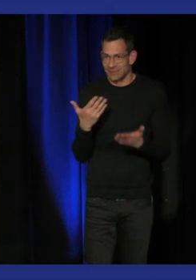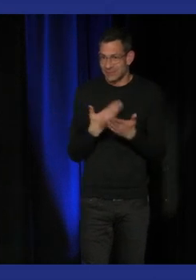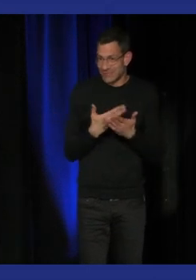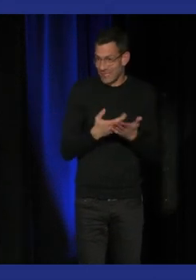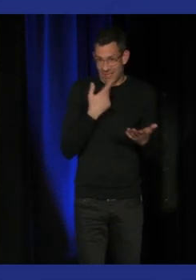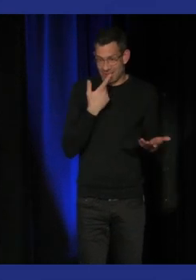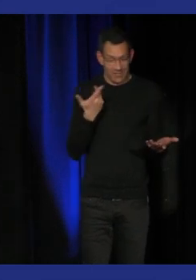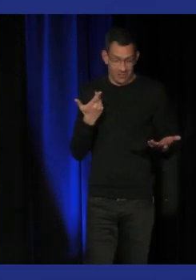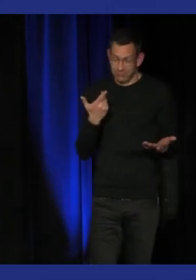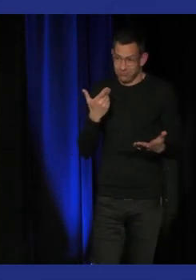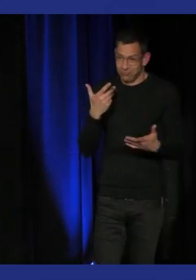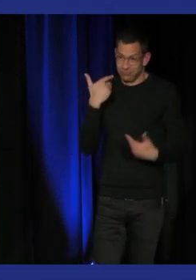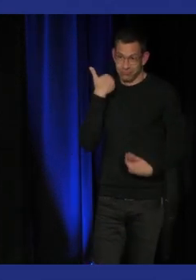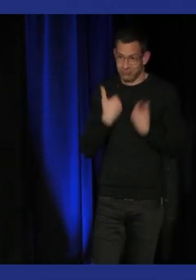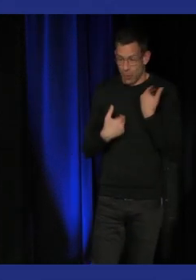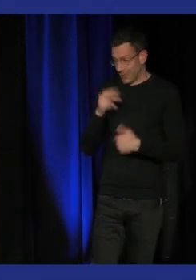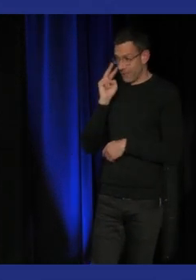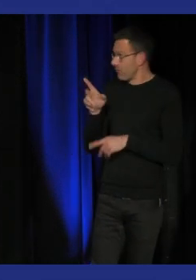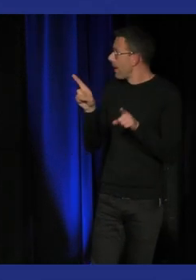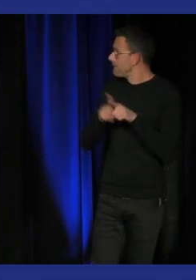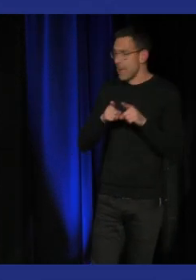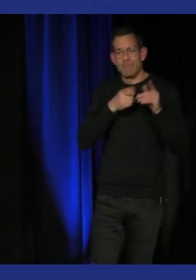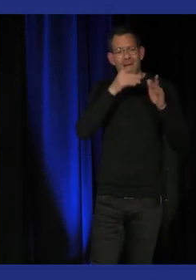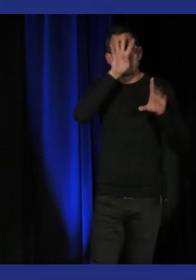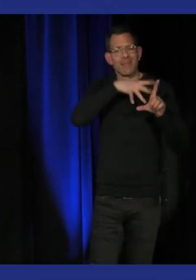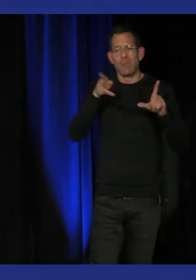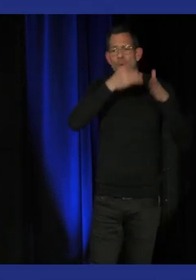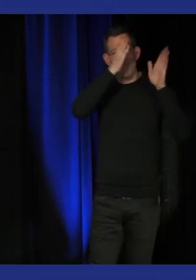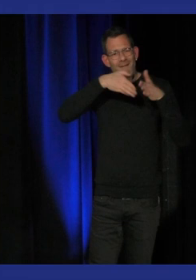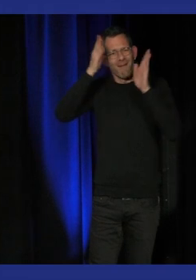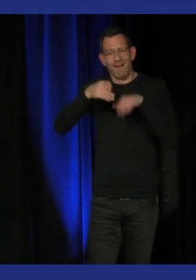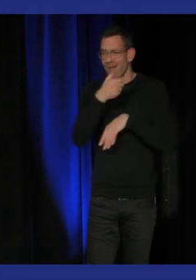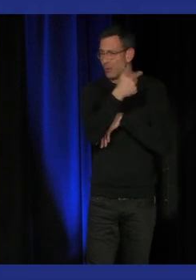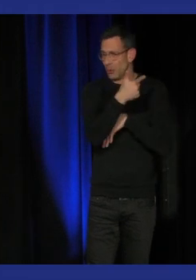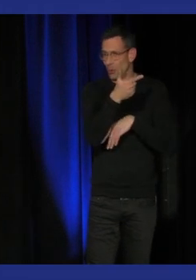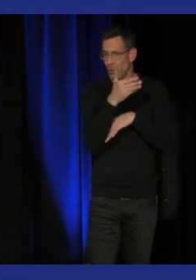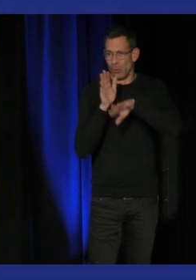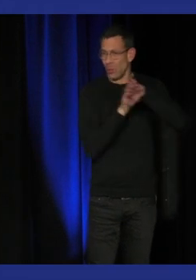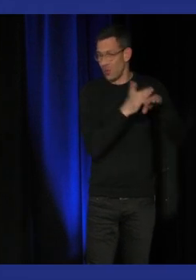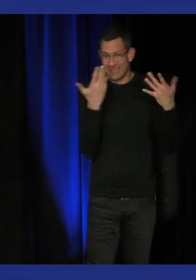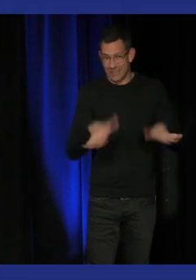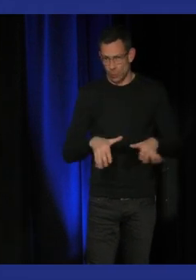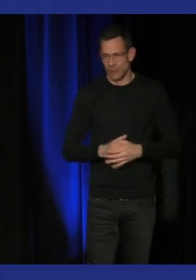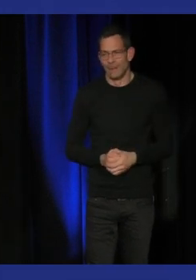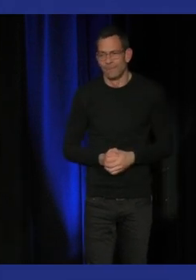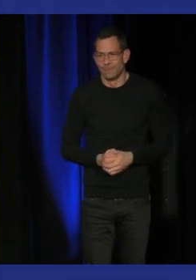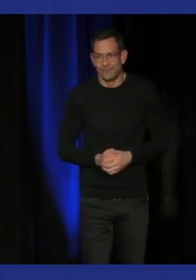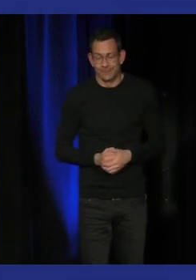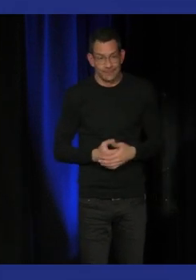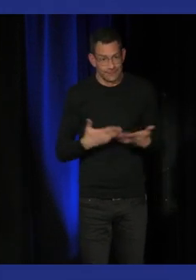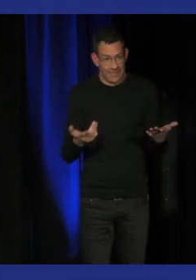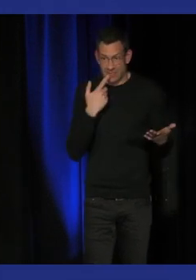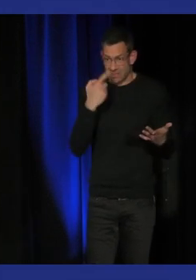handicap autrement que dans les deux premières colonnes du tableau que je vous ai montré. Et cette incapacité à penser donne